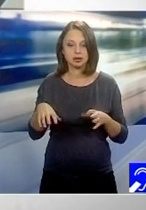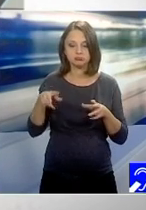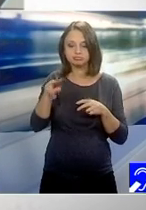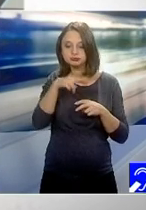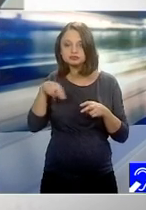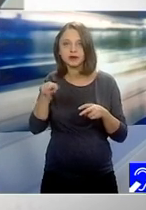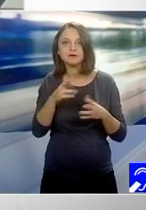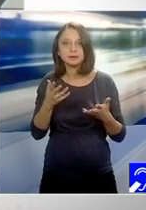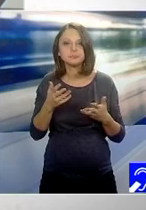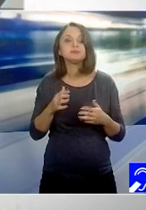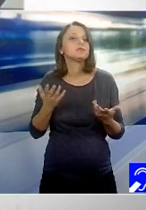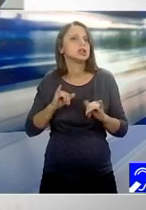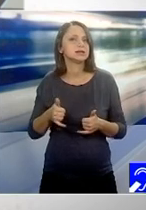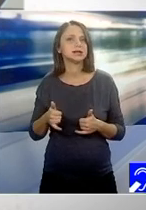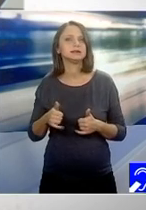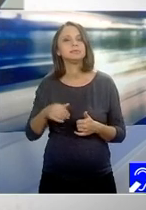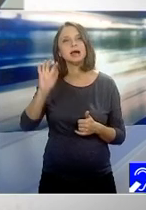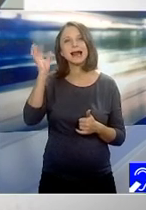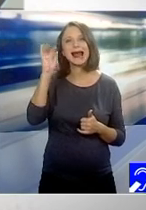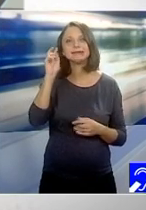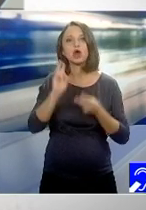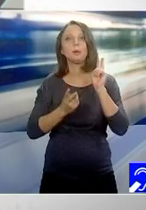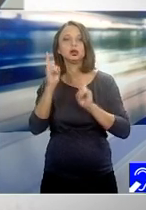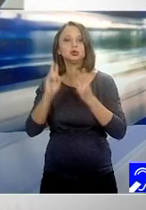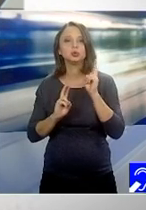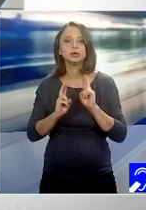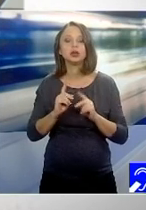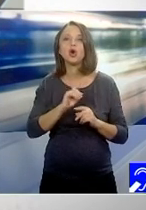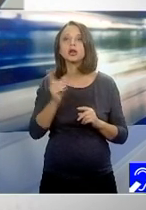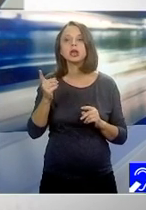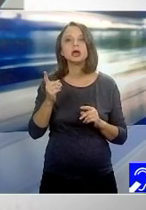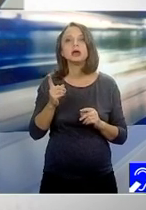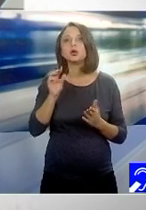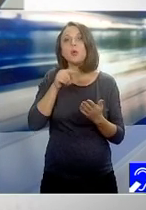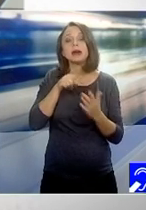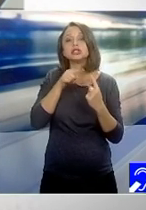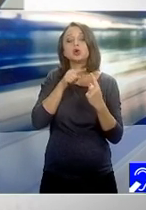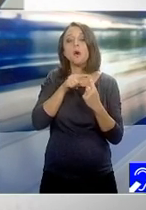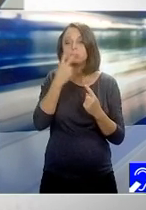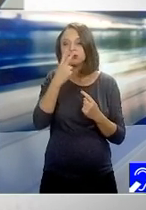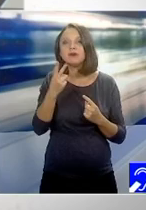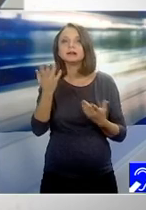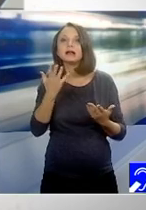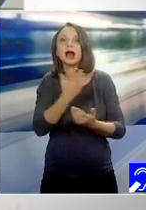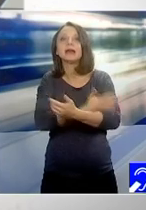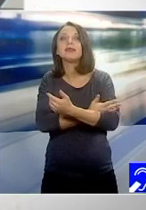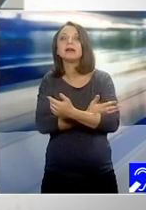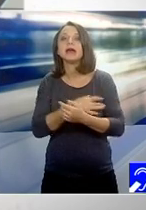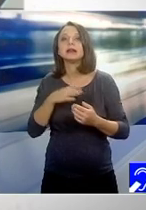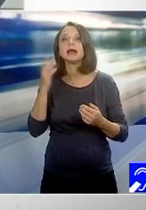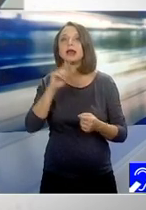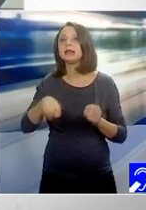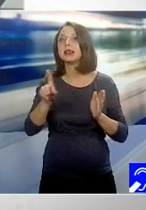Ce se întâmplă? Radarul pădurilor și-a propus nu să constate tăieri legale. Radarul pădurilor și-a propus să reducă tăierile